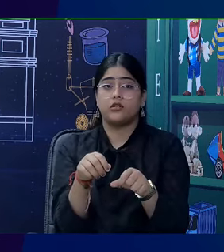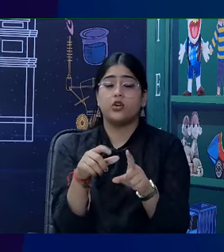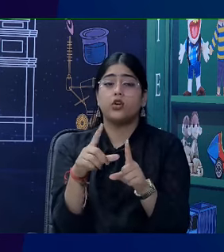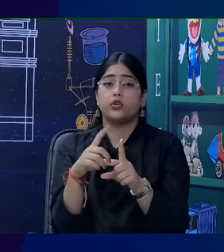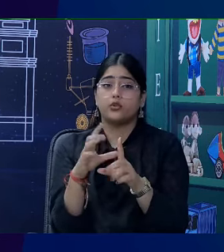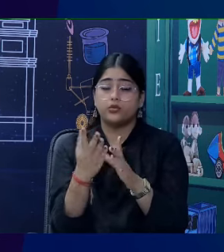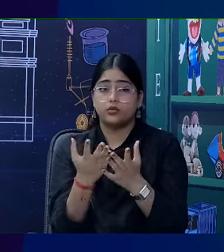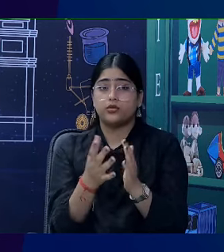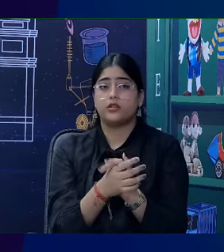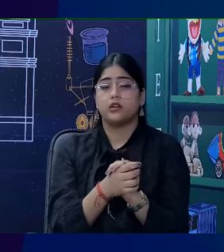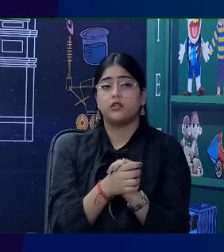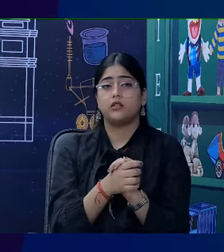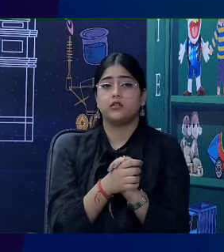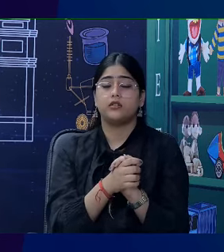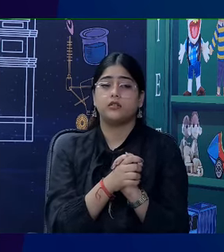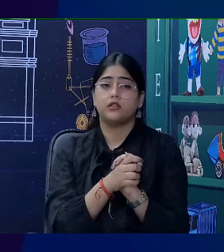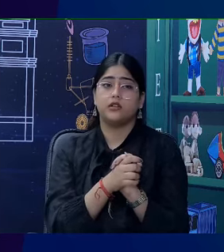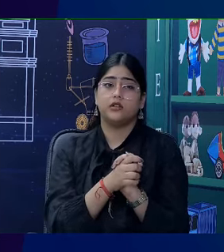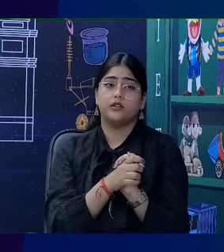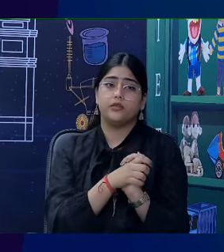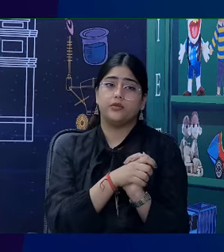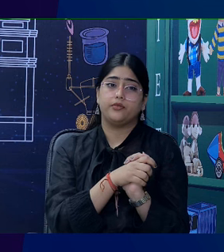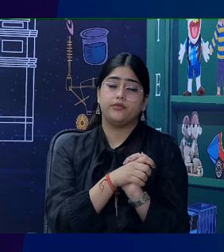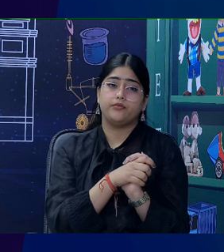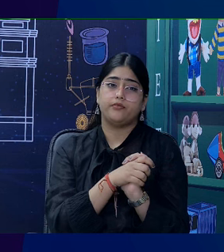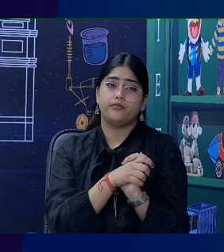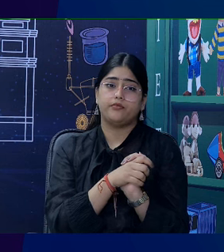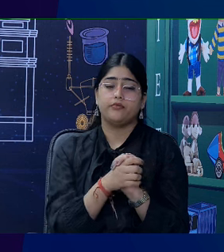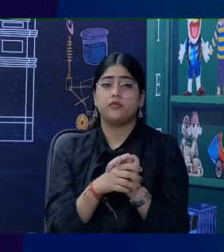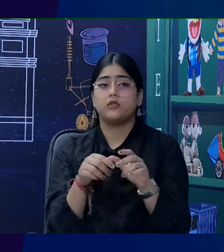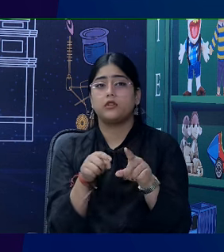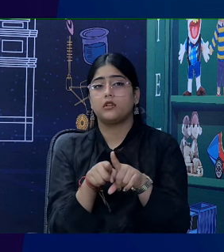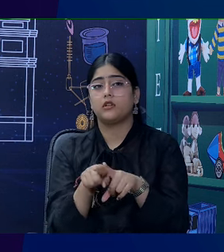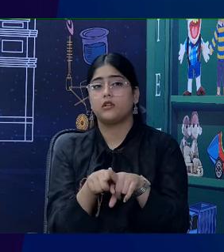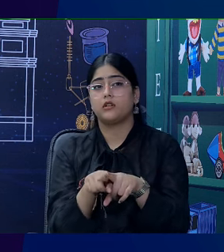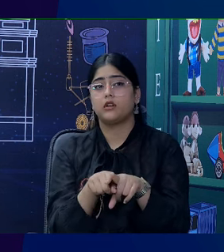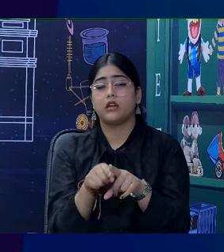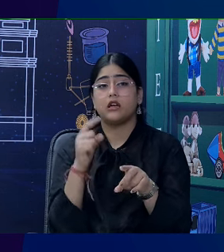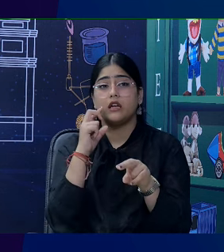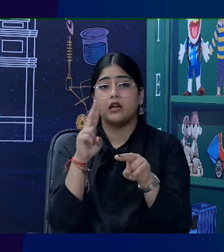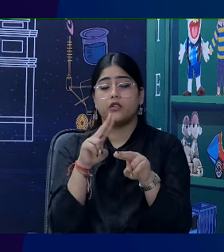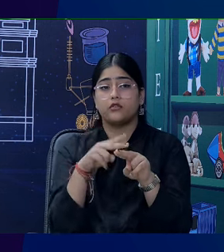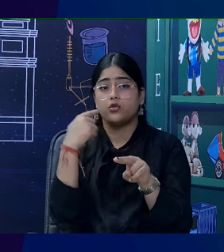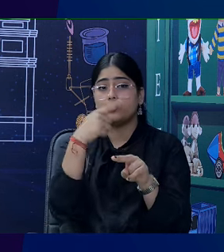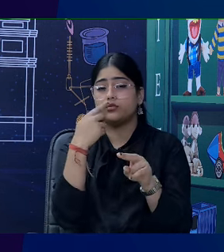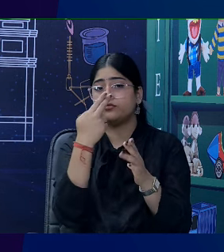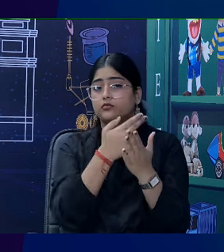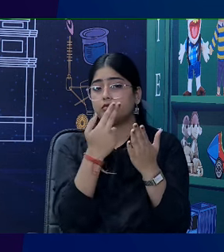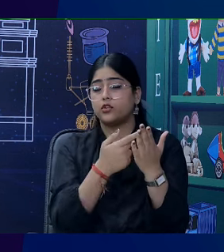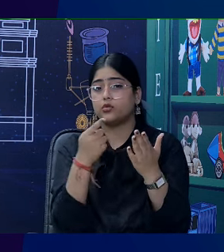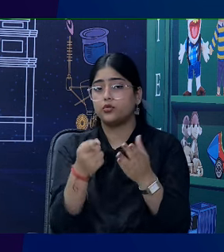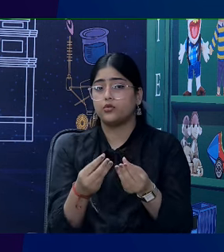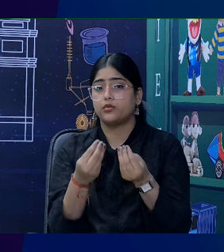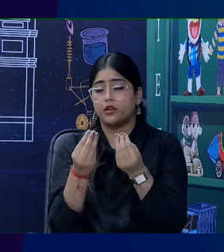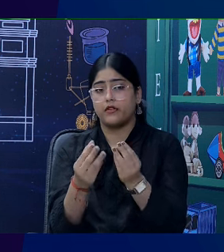संरक्षण प्रदान किया जो भी इतिहास या काव्यों की पांडु लिपियां है ना चित्रित करते थे उनको संरक्षण दिया और